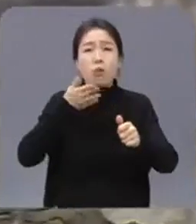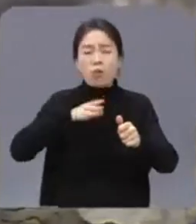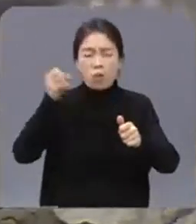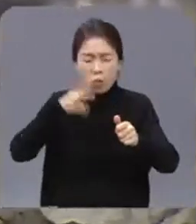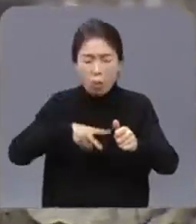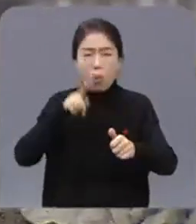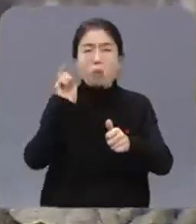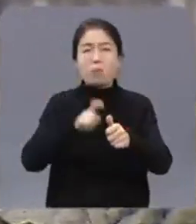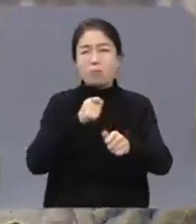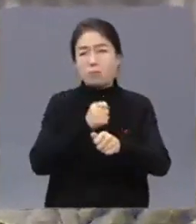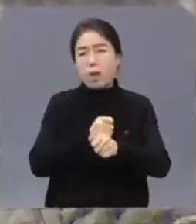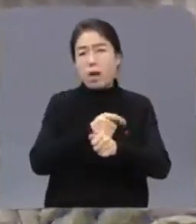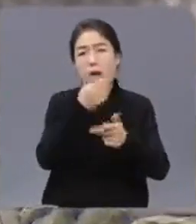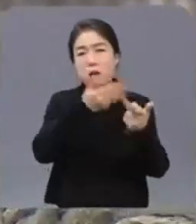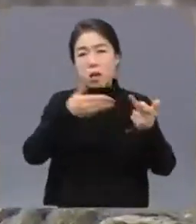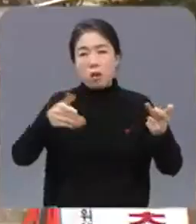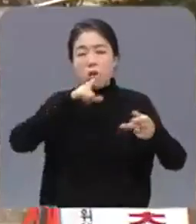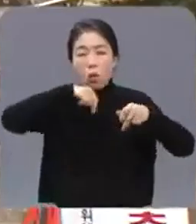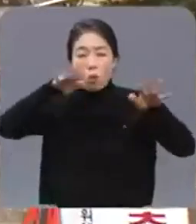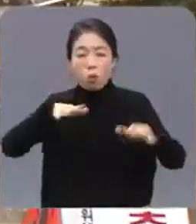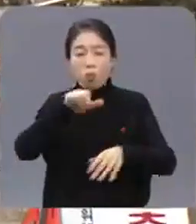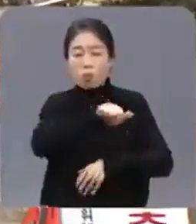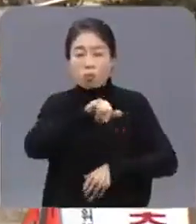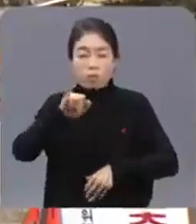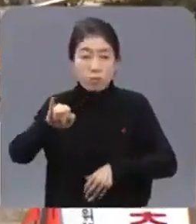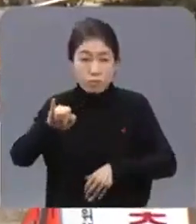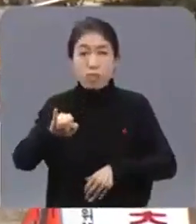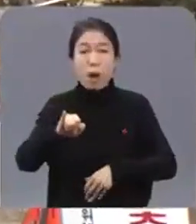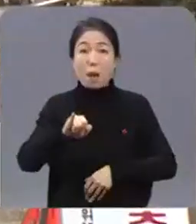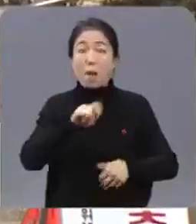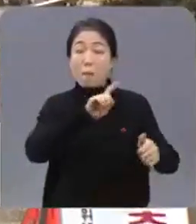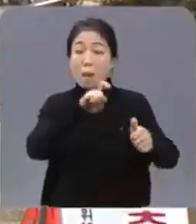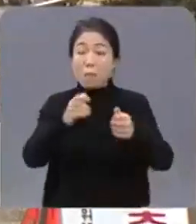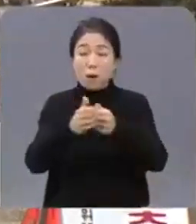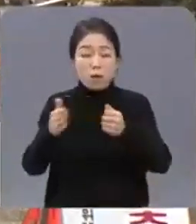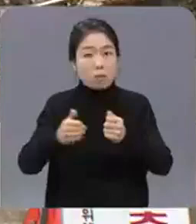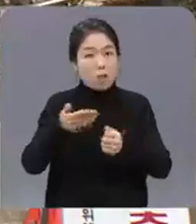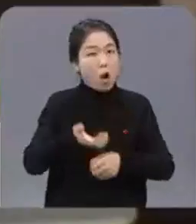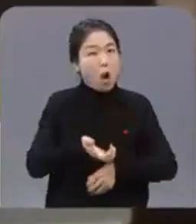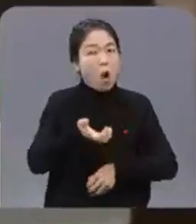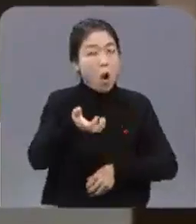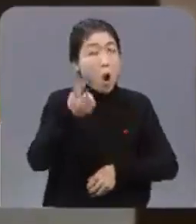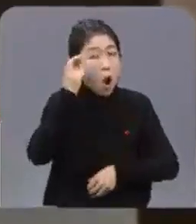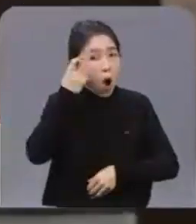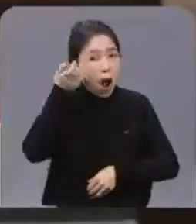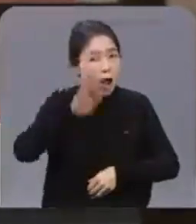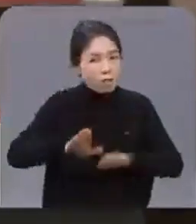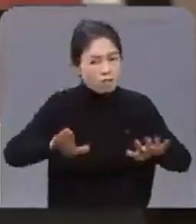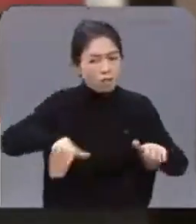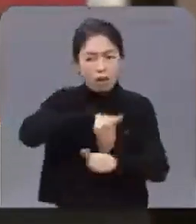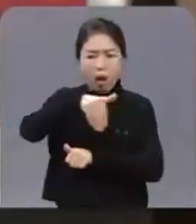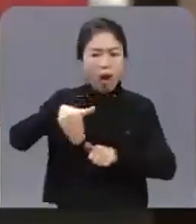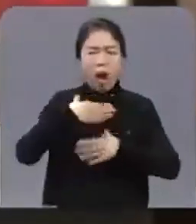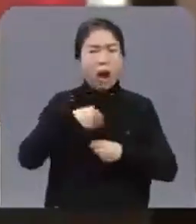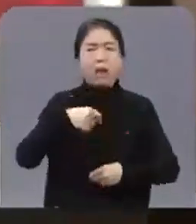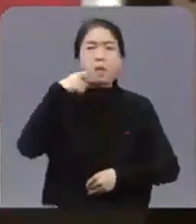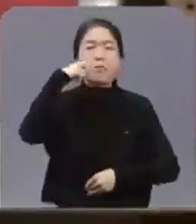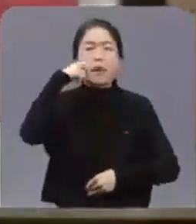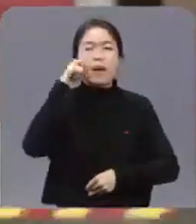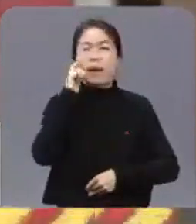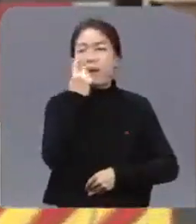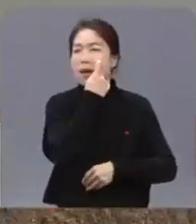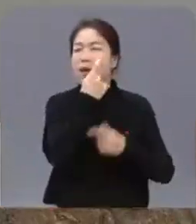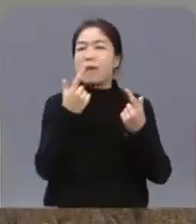강원도에서 철새 ai가 있다면서 어느 정도 북상이 이뤄졌다는 시각도 있었지만 아직은 마음을 놓을 수 없다는 사실이